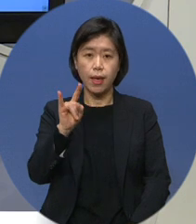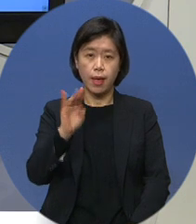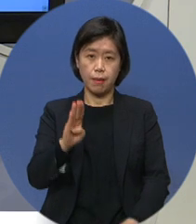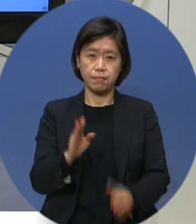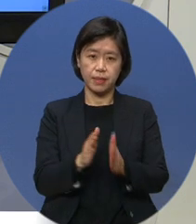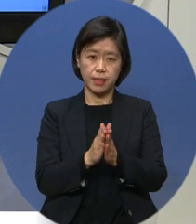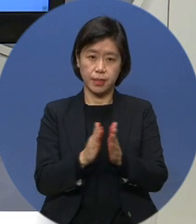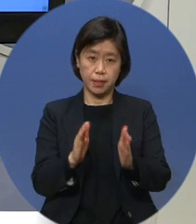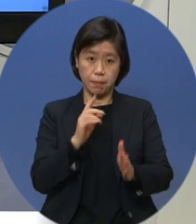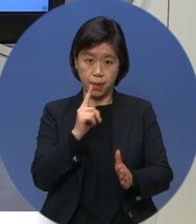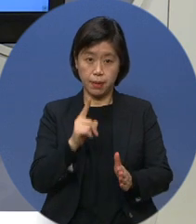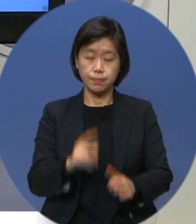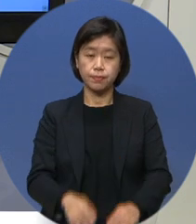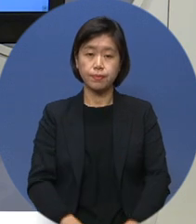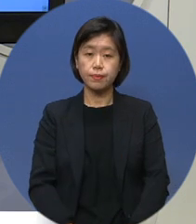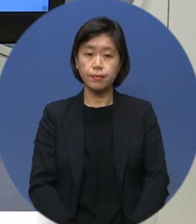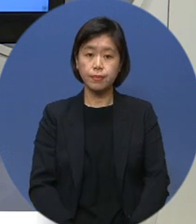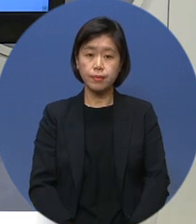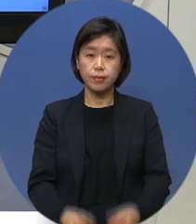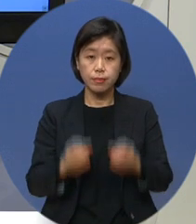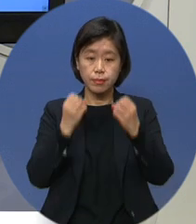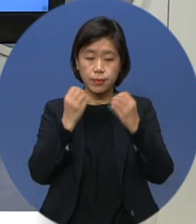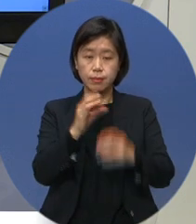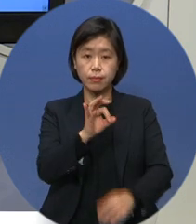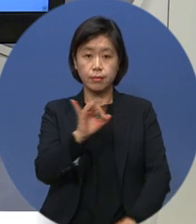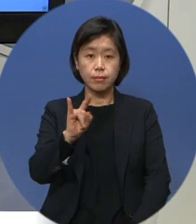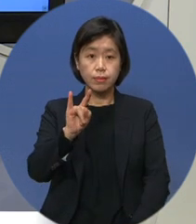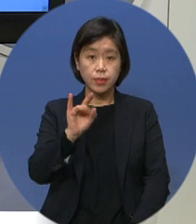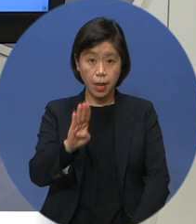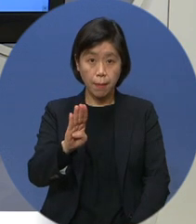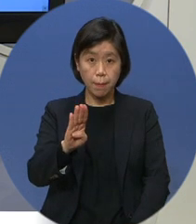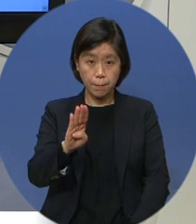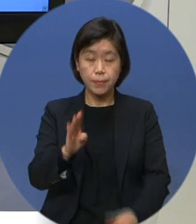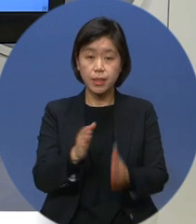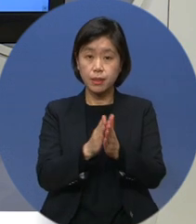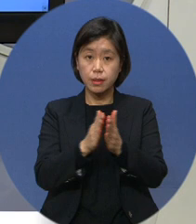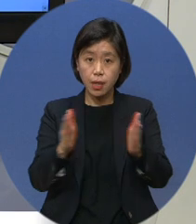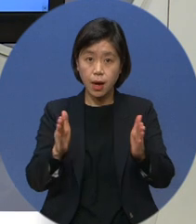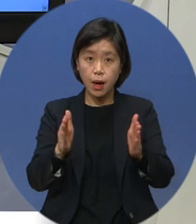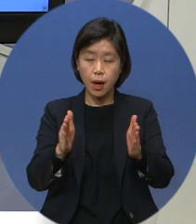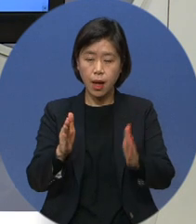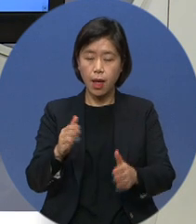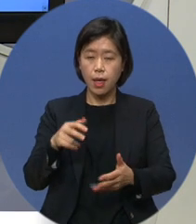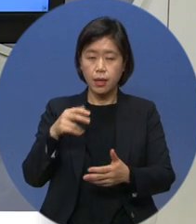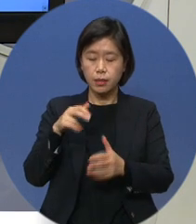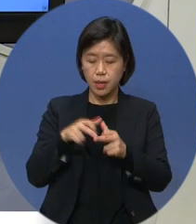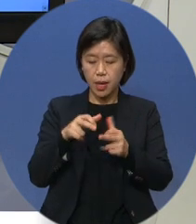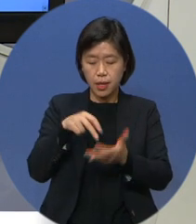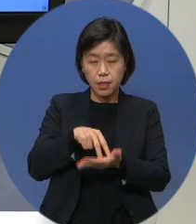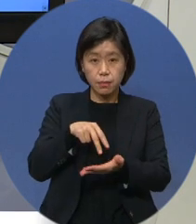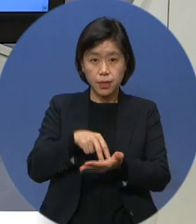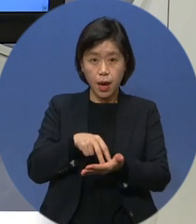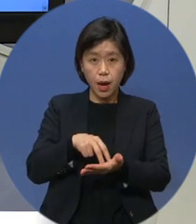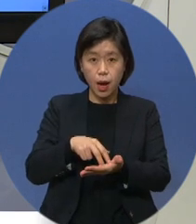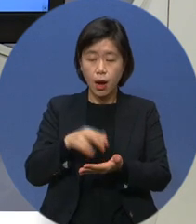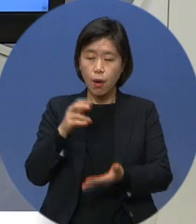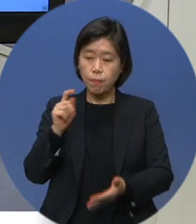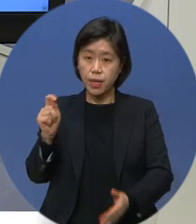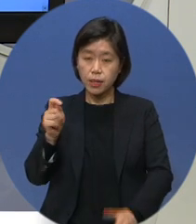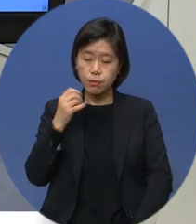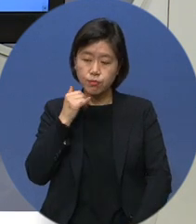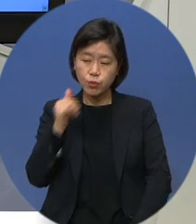본가는 이번 신규 앱 도입을 통해 장애인 콜택시를 보다 간편하게 호출하고 대기시간을 줄일 것으로